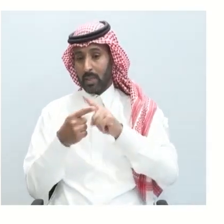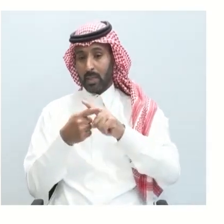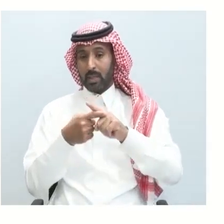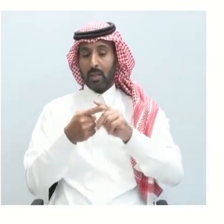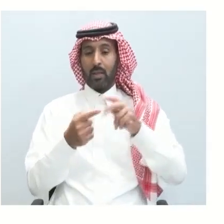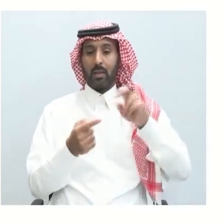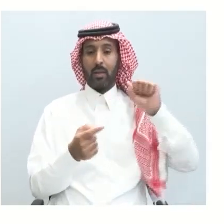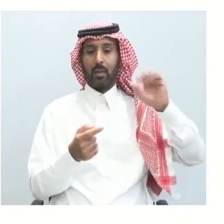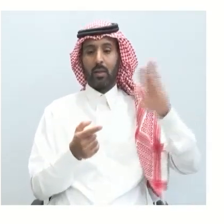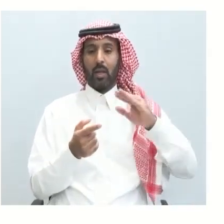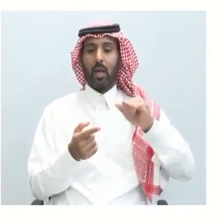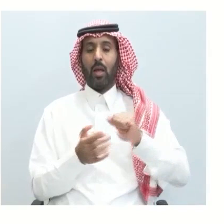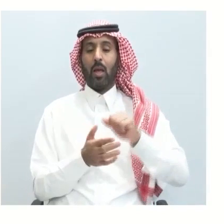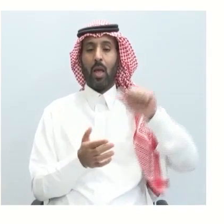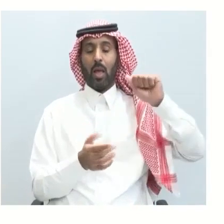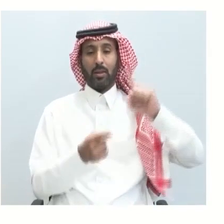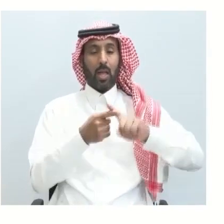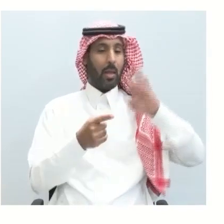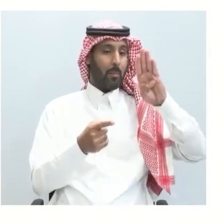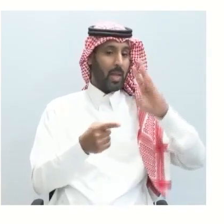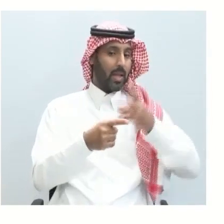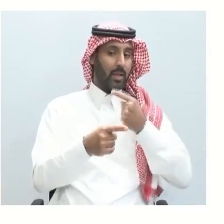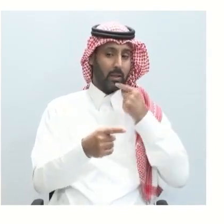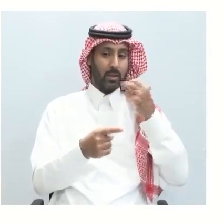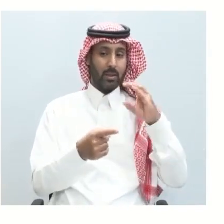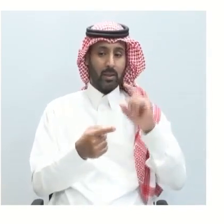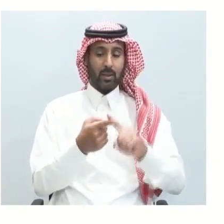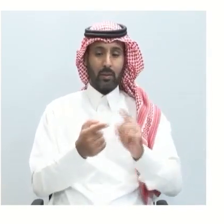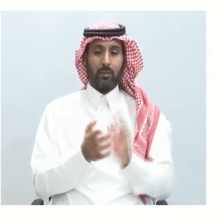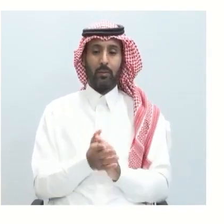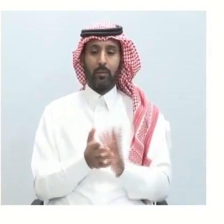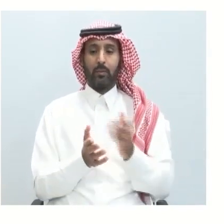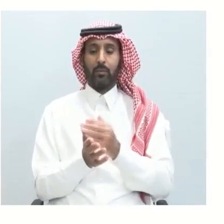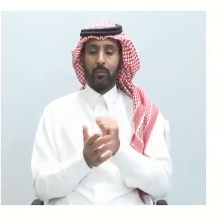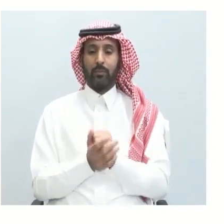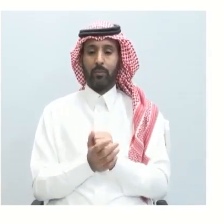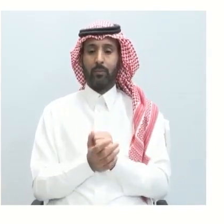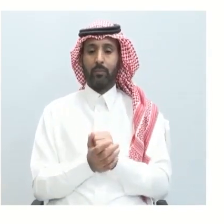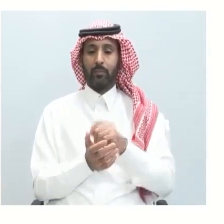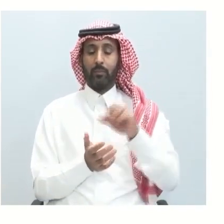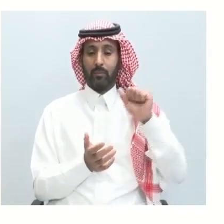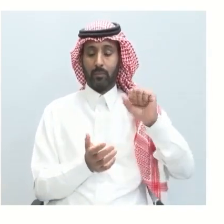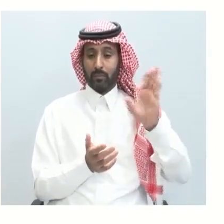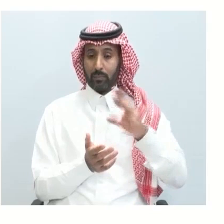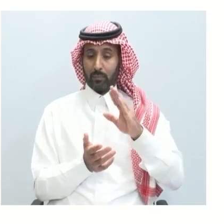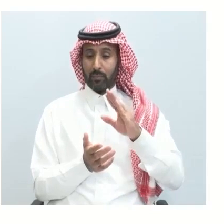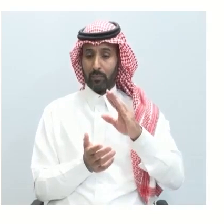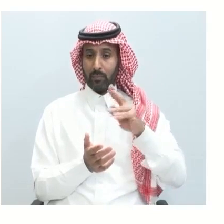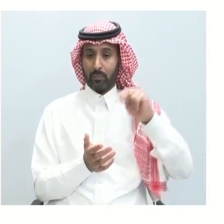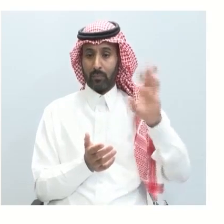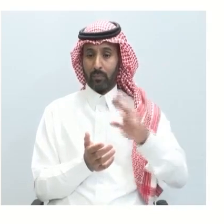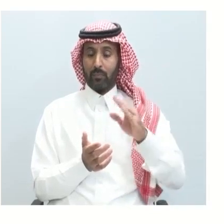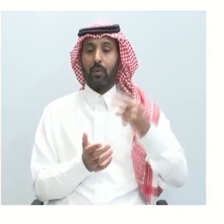العامه اي زائد بي اعطتني س فهو يقول ان تركيز النيتروجين يساوي تركيز الاي حسب الصيغه العامه تركيز